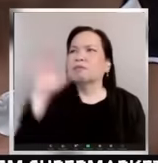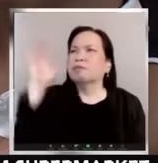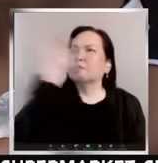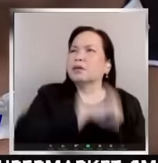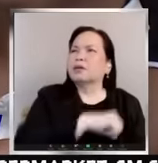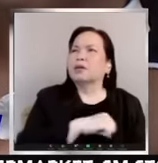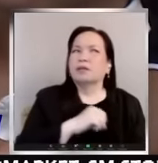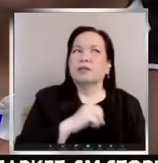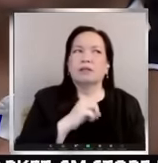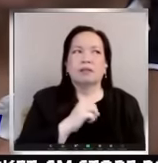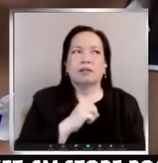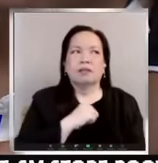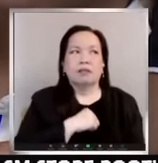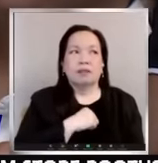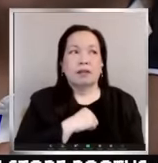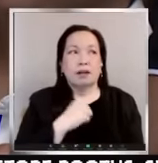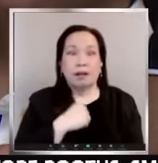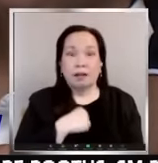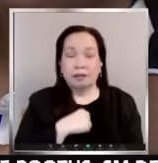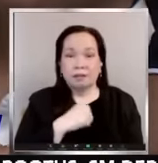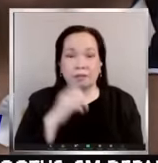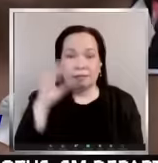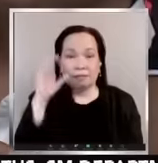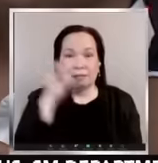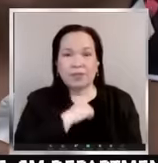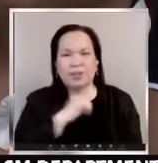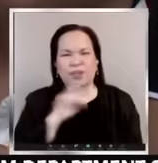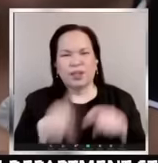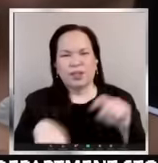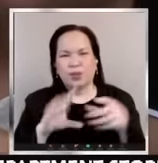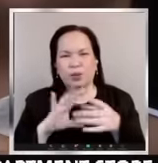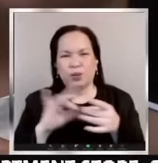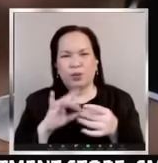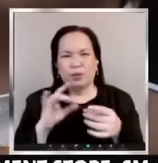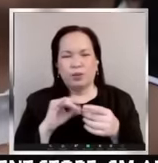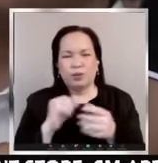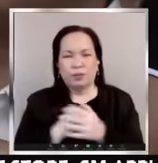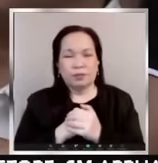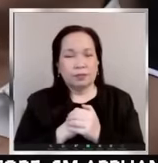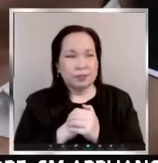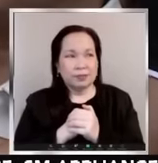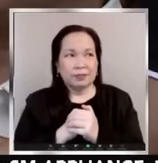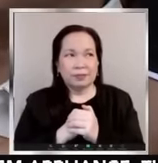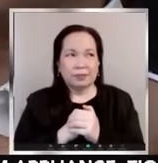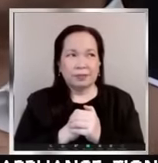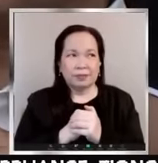Hindi ko nakita yung nasa social media. Hindi ako makakomment. Parang sinabi din at manyo ng